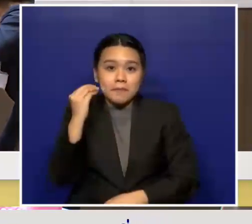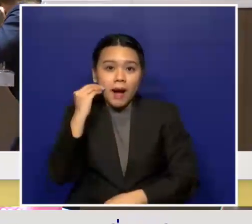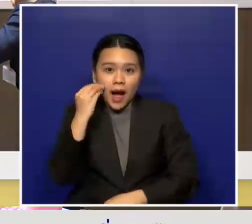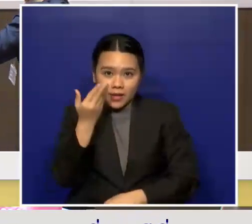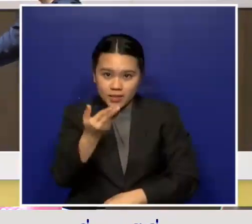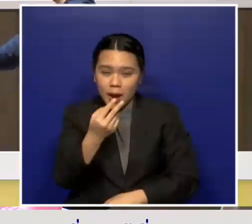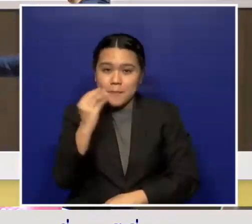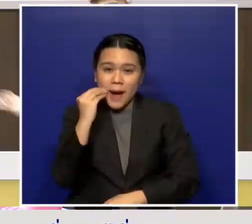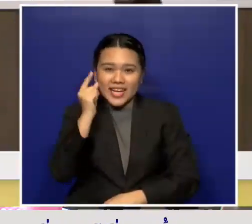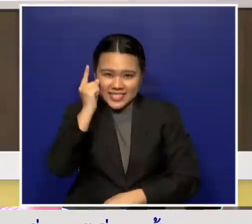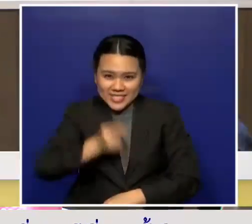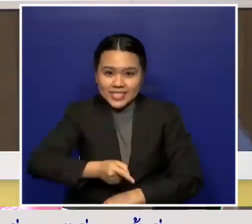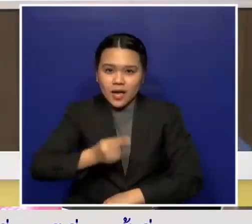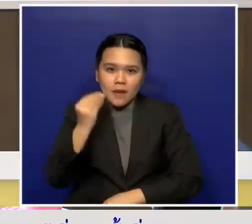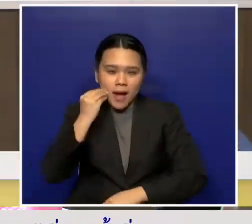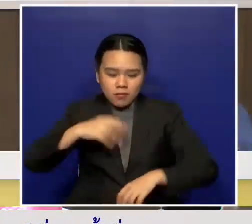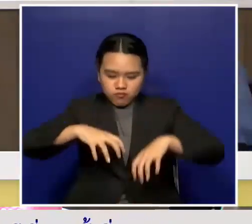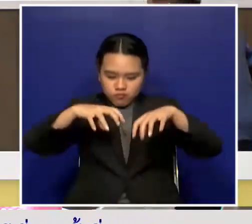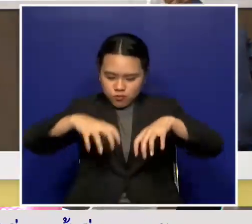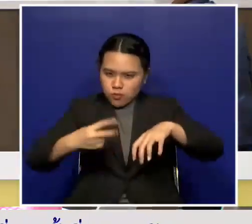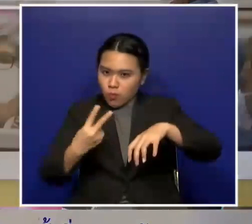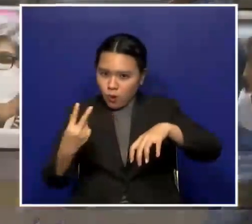ริงเลยนะครับสองหลังเลยคู่เลยเป็น